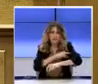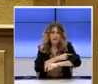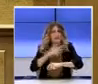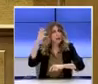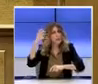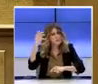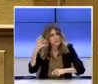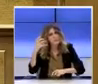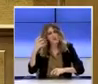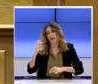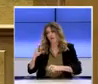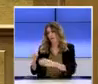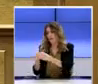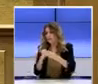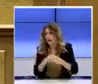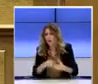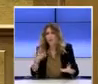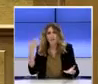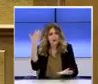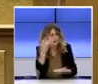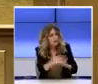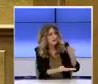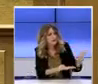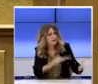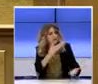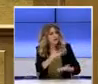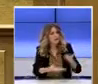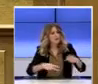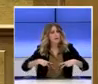ζωής, δεν πρόκειται να πάμε καλύτερα.